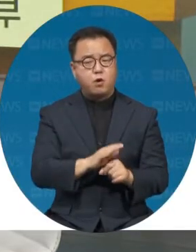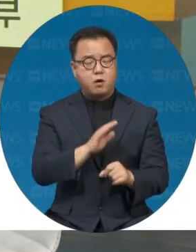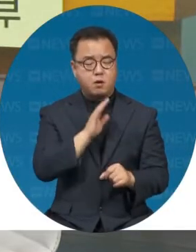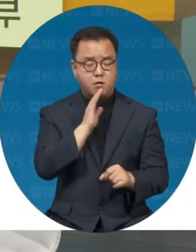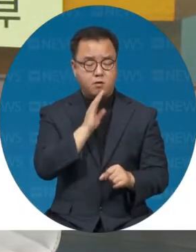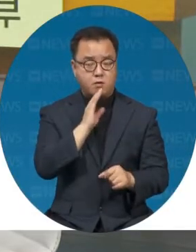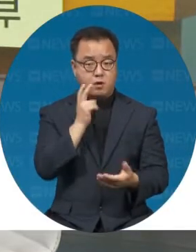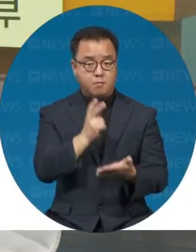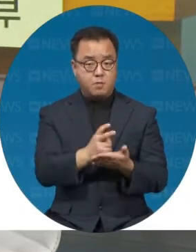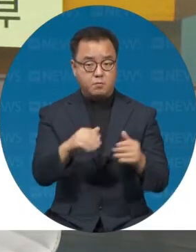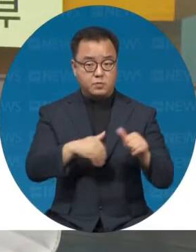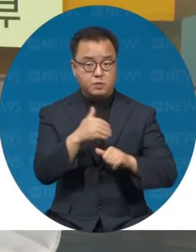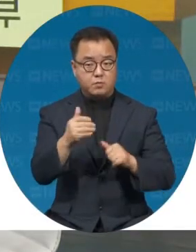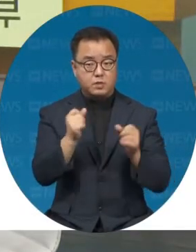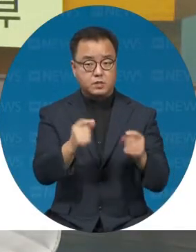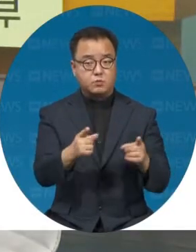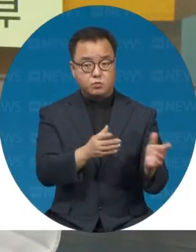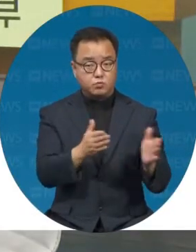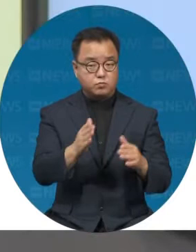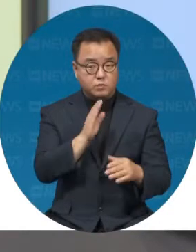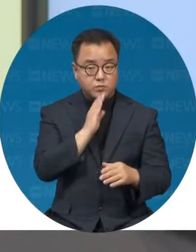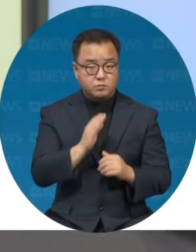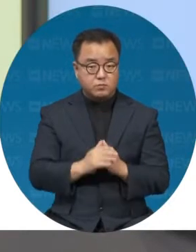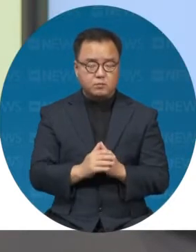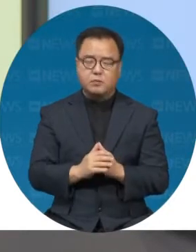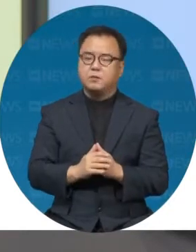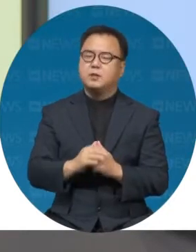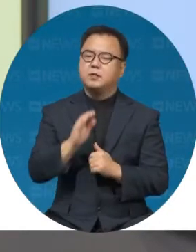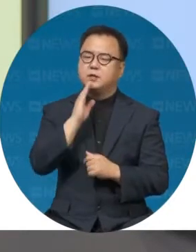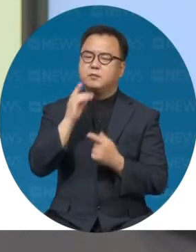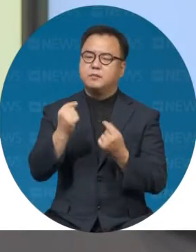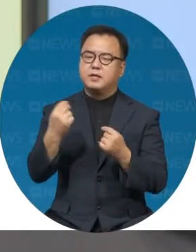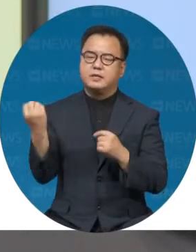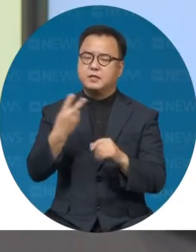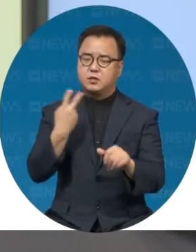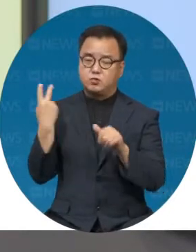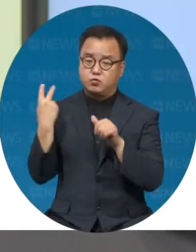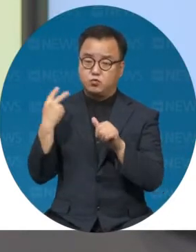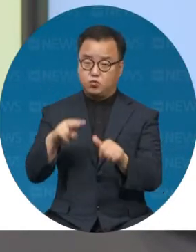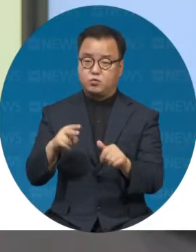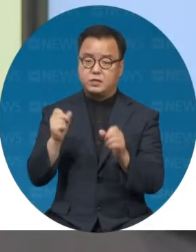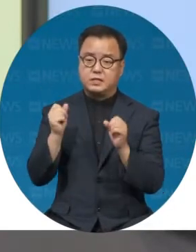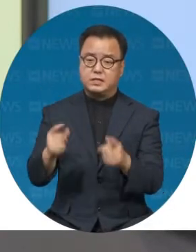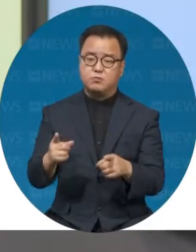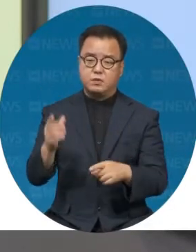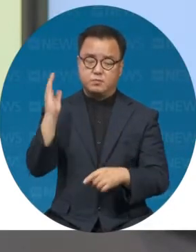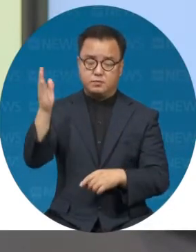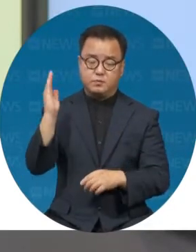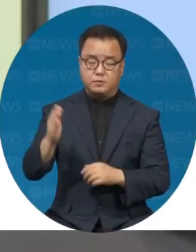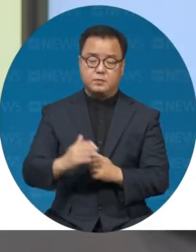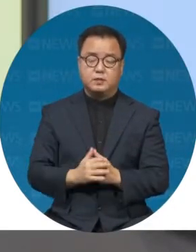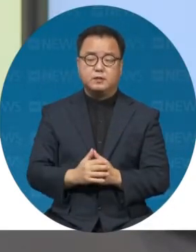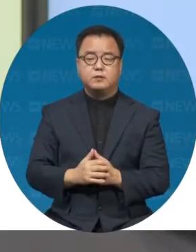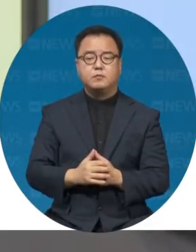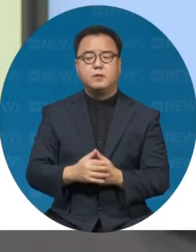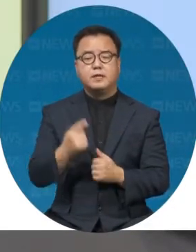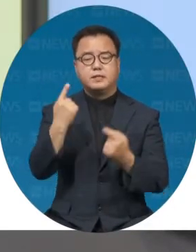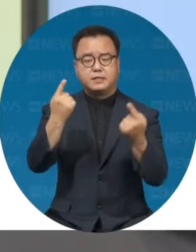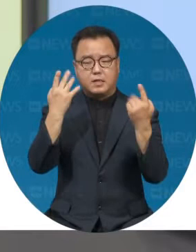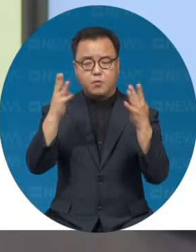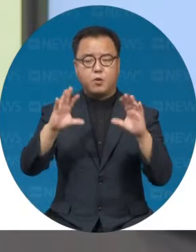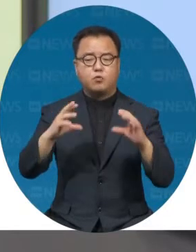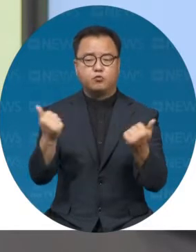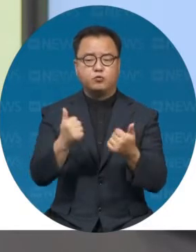기회를 마련한다 고 요 네 이제 교육부는 오늘 발표에서 재도전의 기회를 언급을 했습니다 이제 대학과 국회 등에서